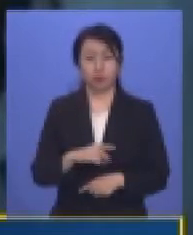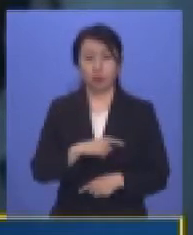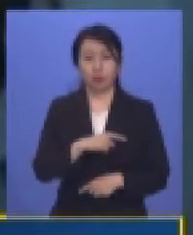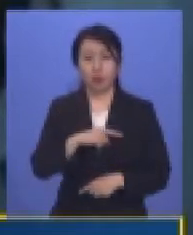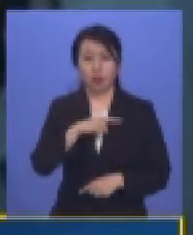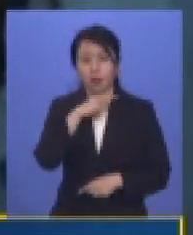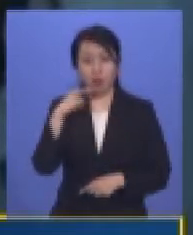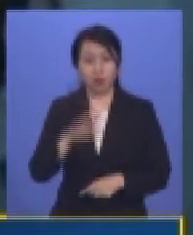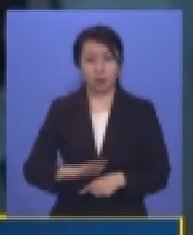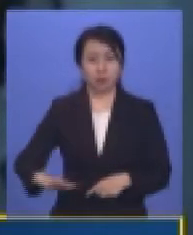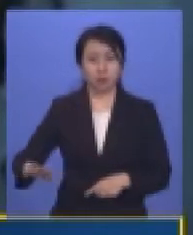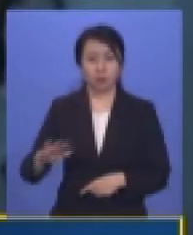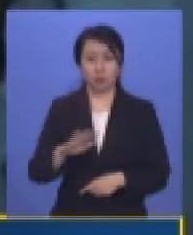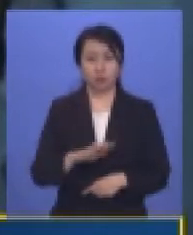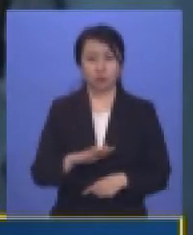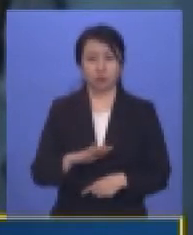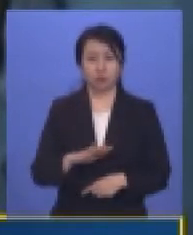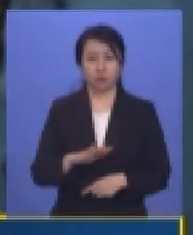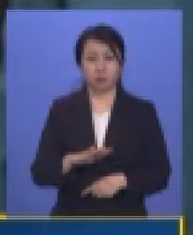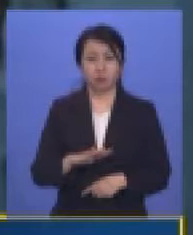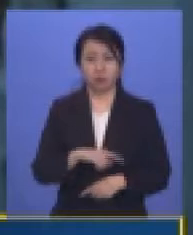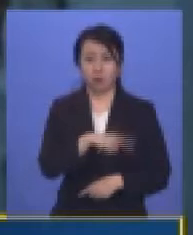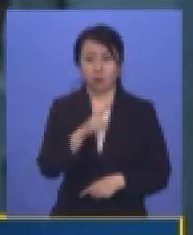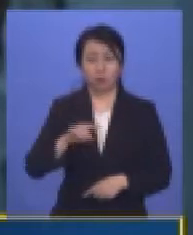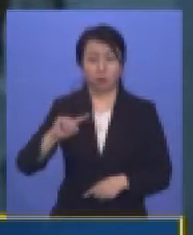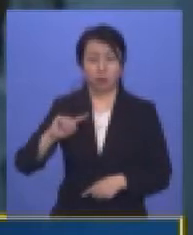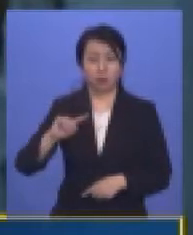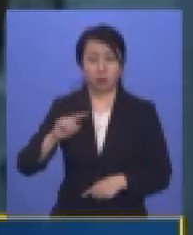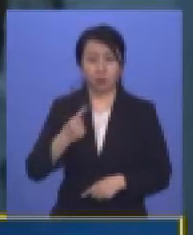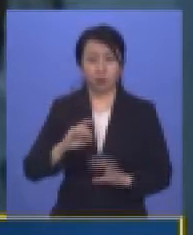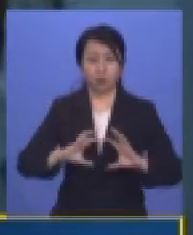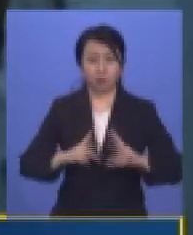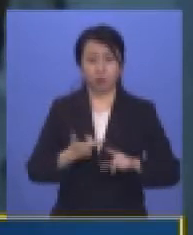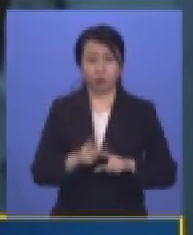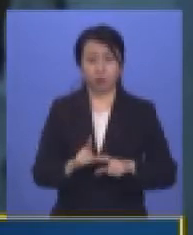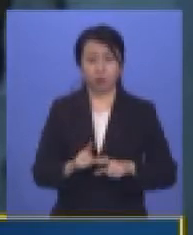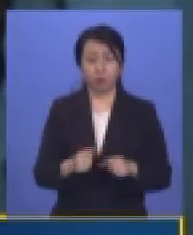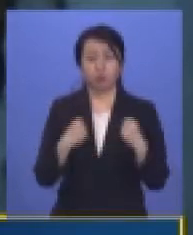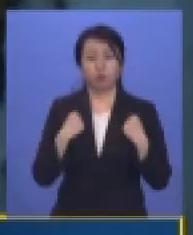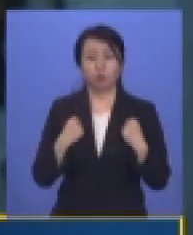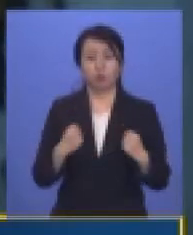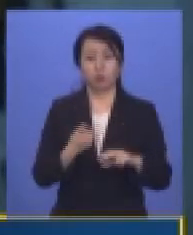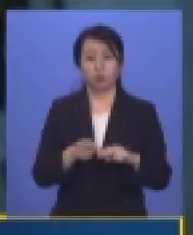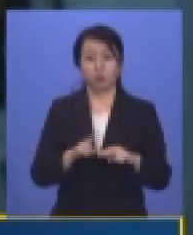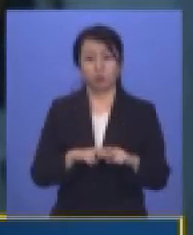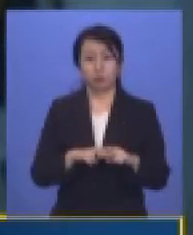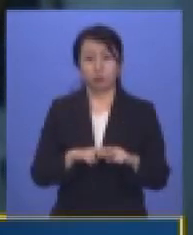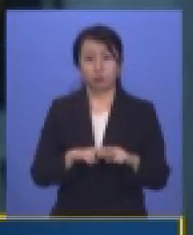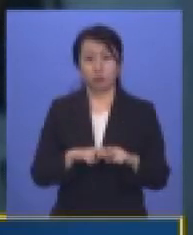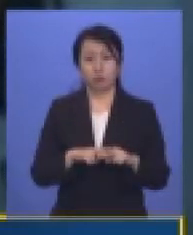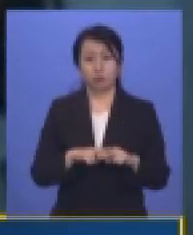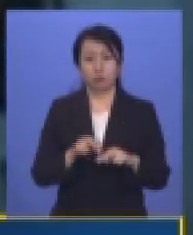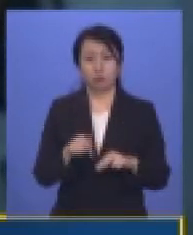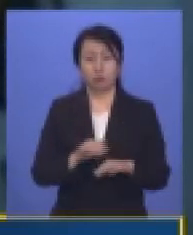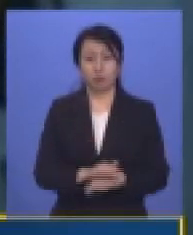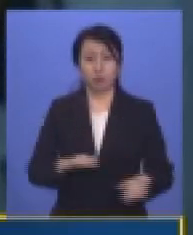Россияне являются, как сказать, номером один в мире по этому спорту, так как они с